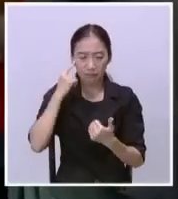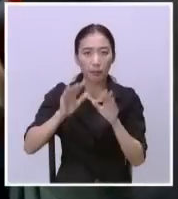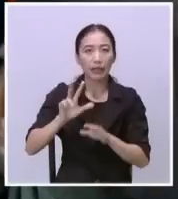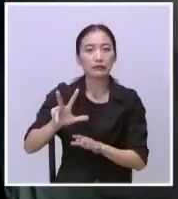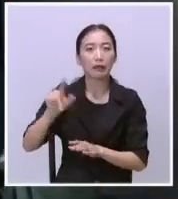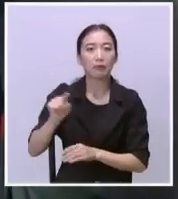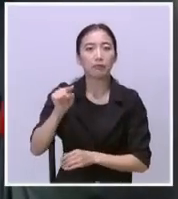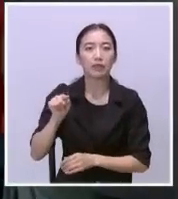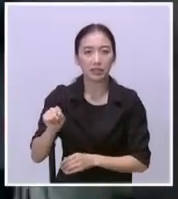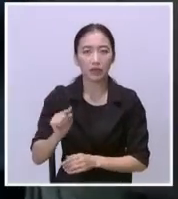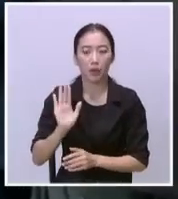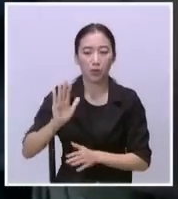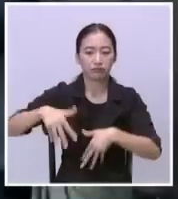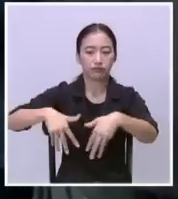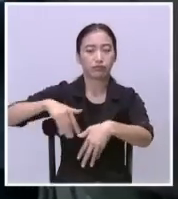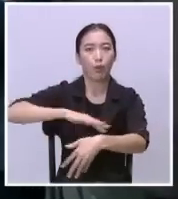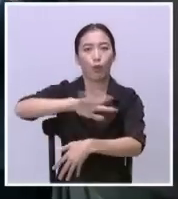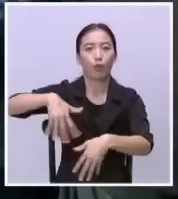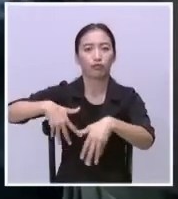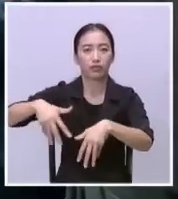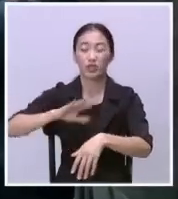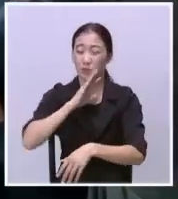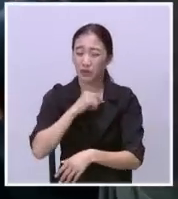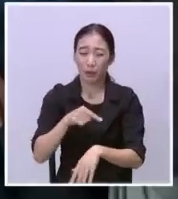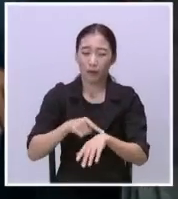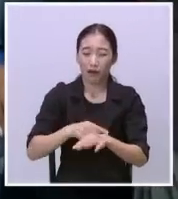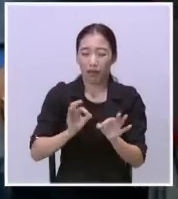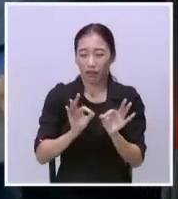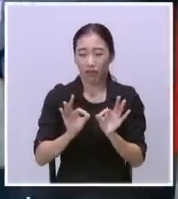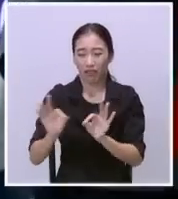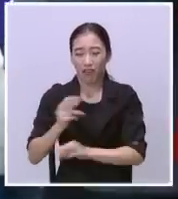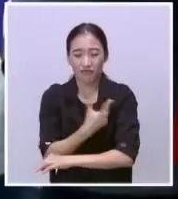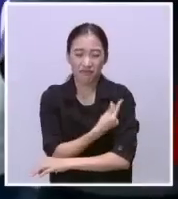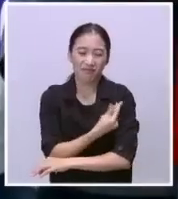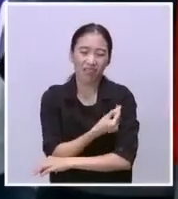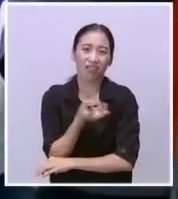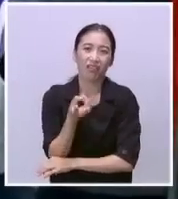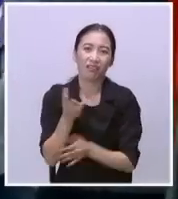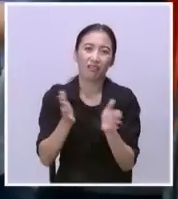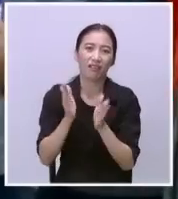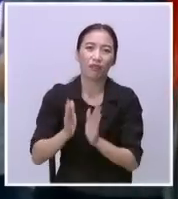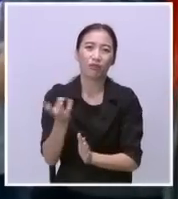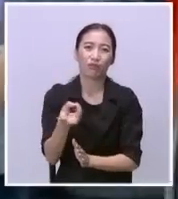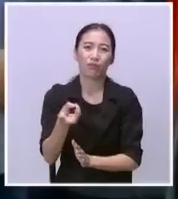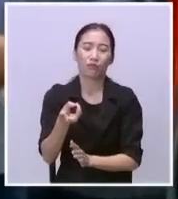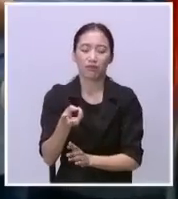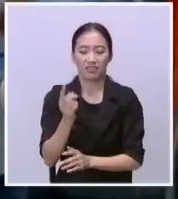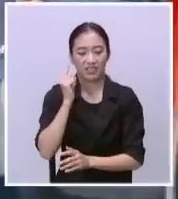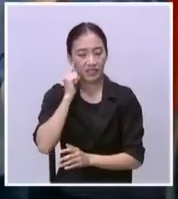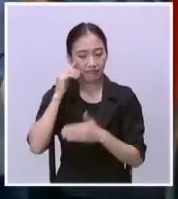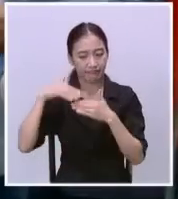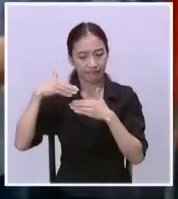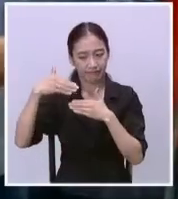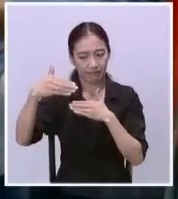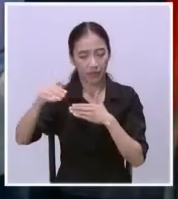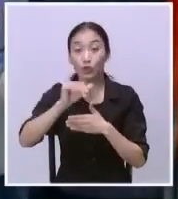ท่านั้นนะคะซึ่งถ้าเกิดฉีดช้าแบบนี้ไปอีกถ้าเกิดจังหวะการฉีดเนี่ยยังช้าแบบนี้นะคะมีการคาดการณ์ว่ากว่า